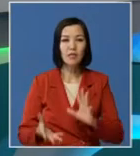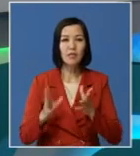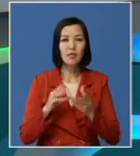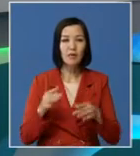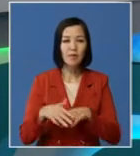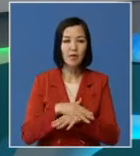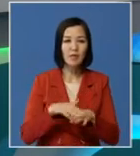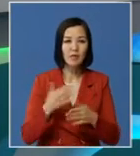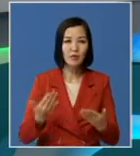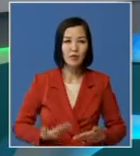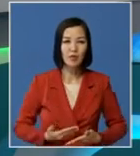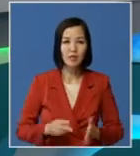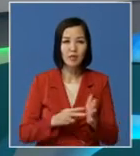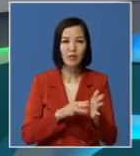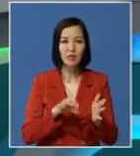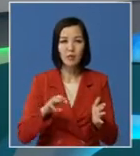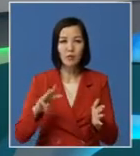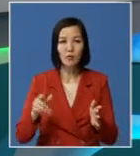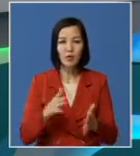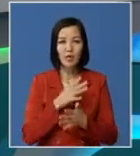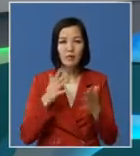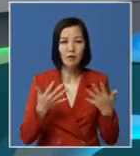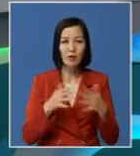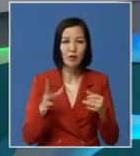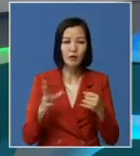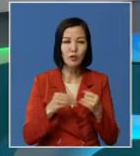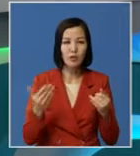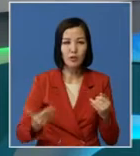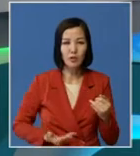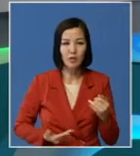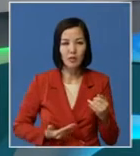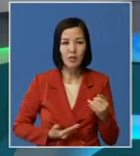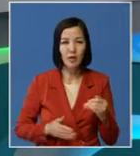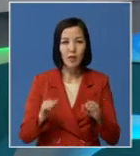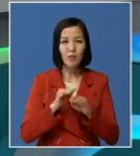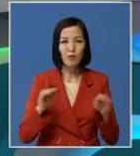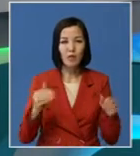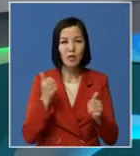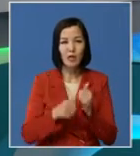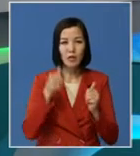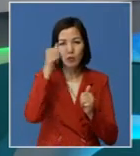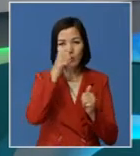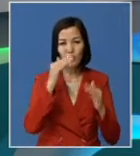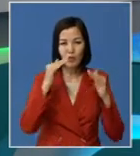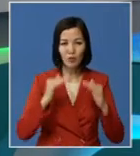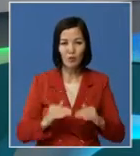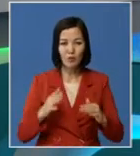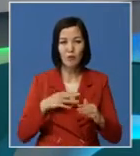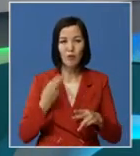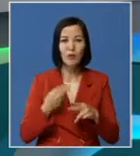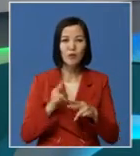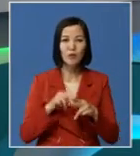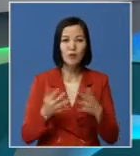Жалпы елдегі тұратын халықтың 7 миллионнан астамы ауылды жерлерде тұрады. Алайда бұл көрсеткіш жыл өткен сайын кеміп